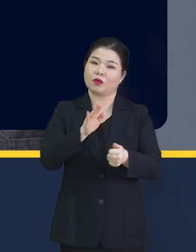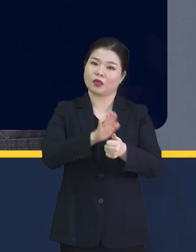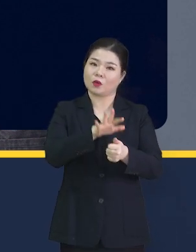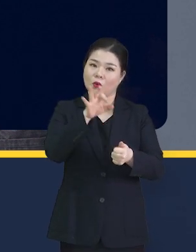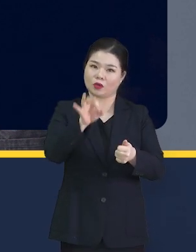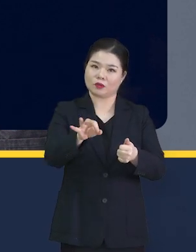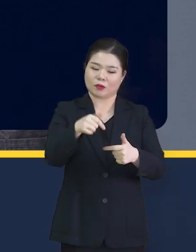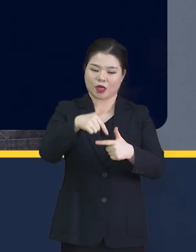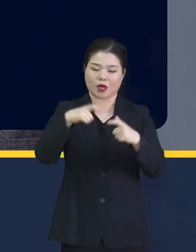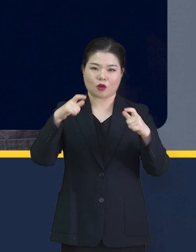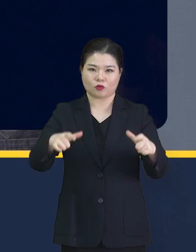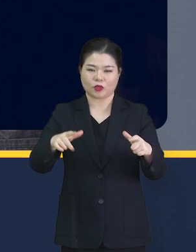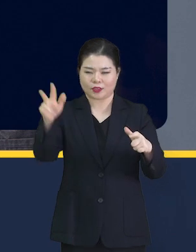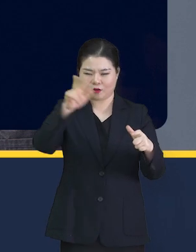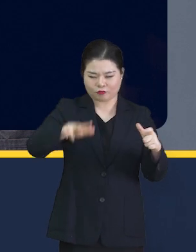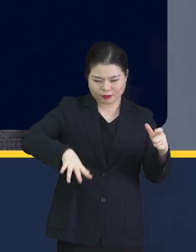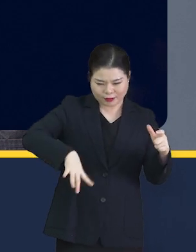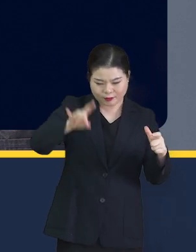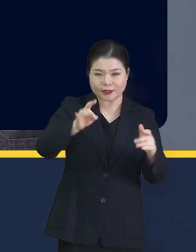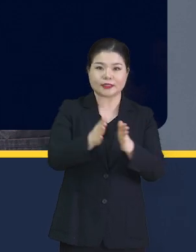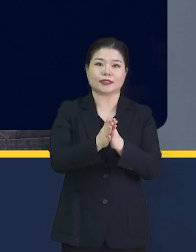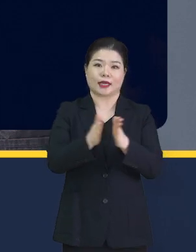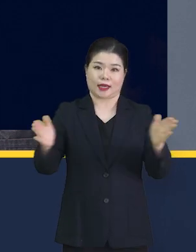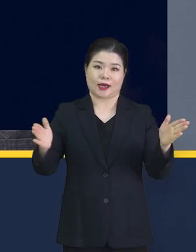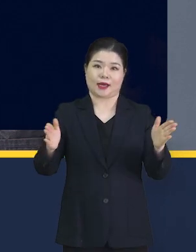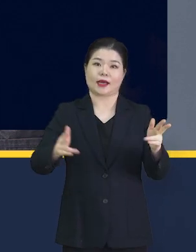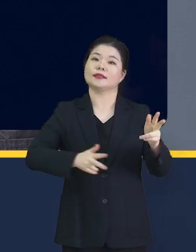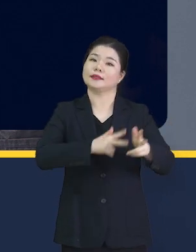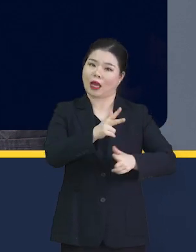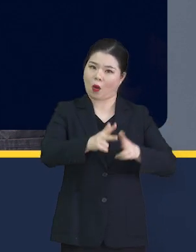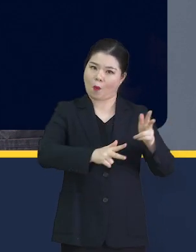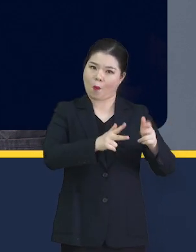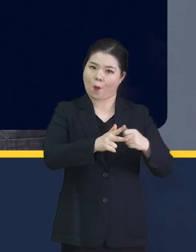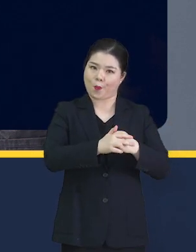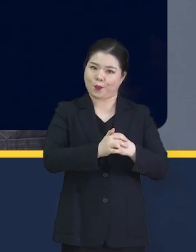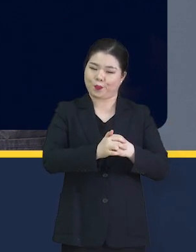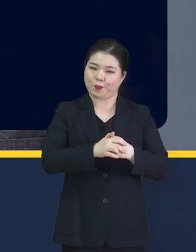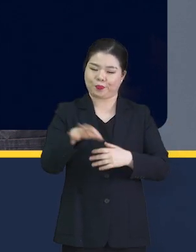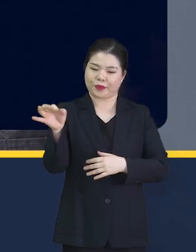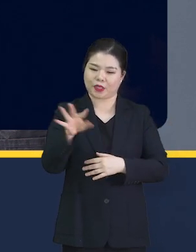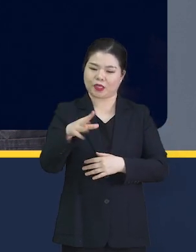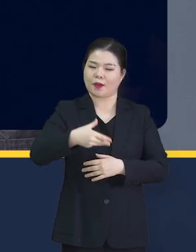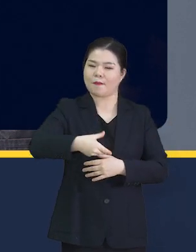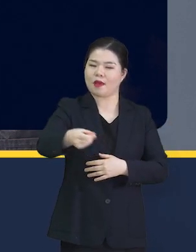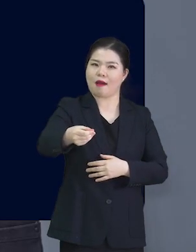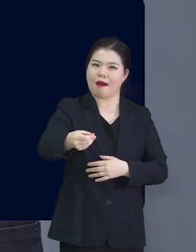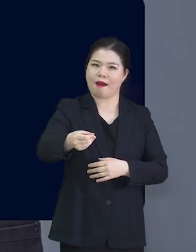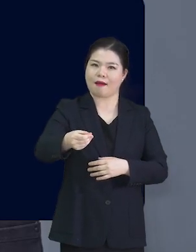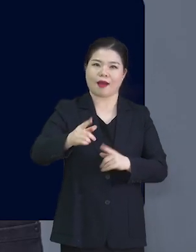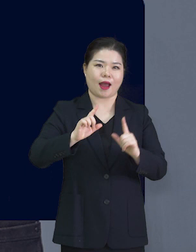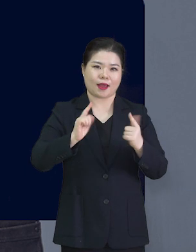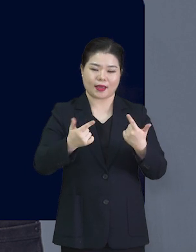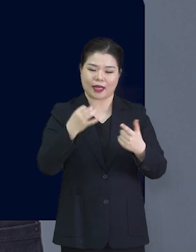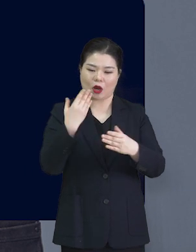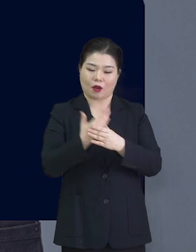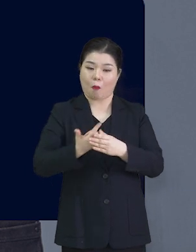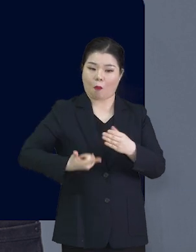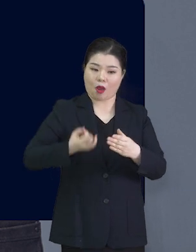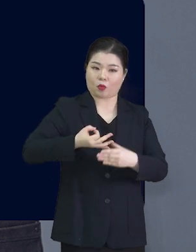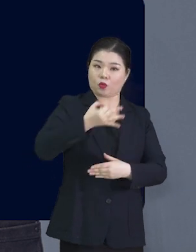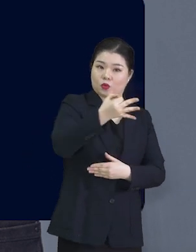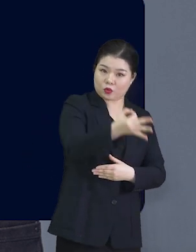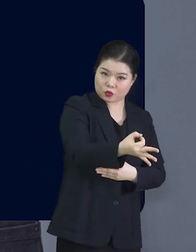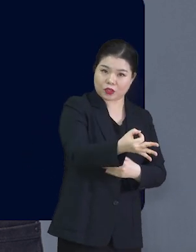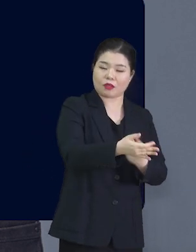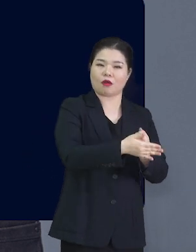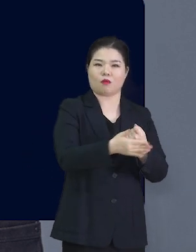경영안전지원금은 강남구가 전국 최초로 시작한 제도입니다. 무이자 대출 형식이 아닌 현금이 곧바로